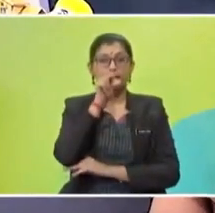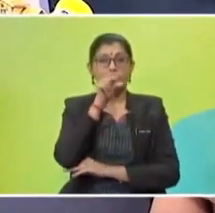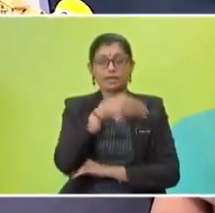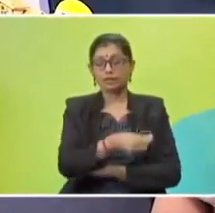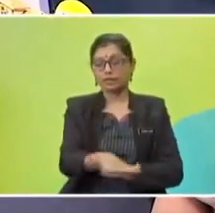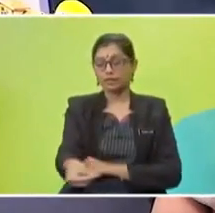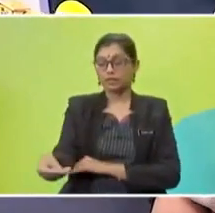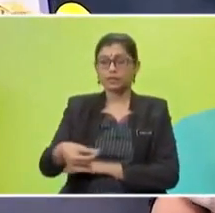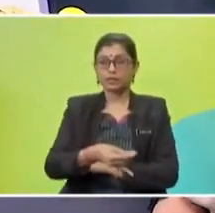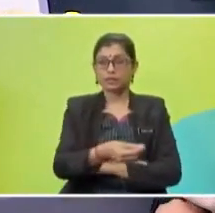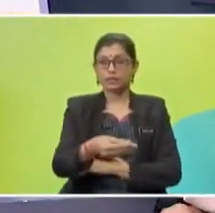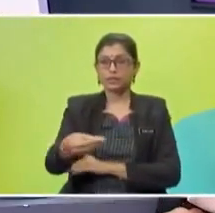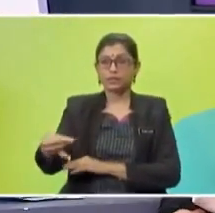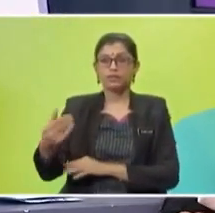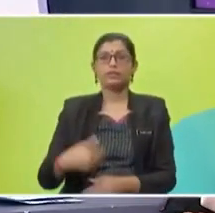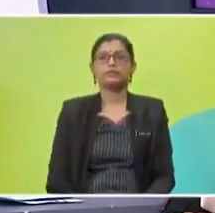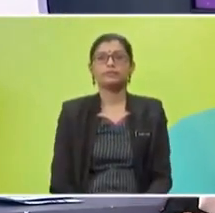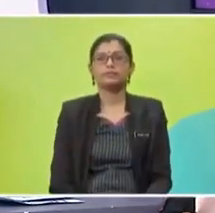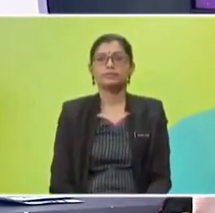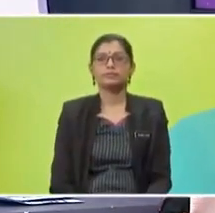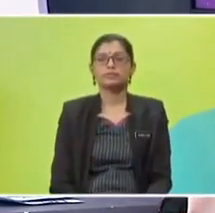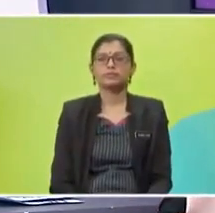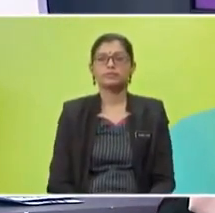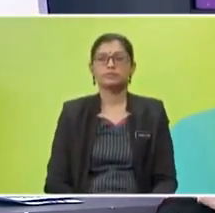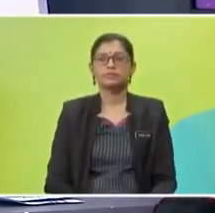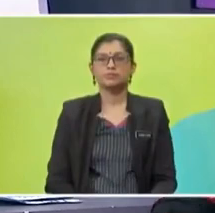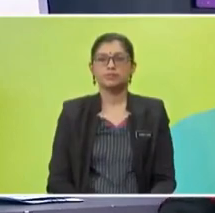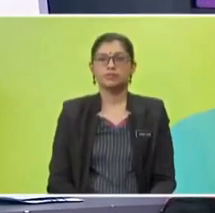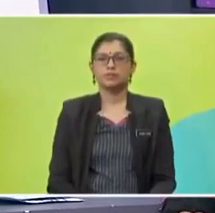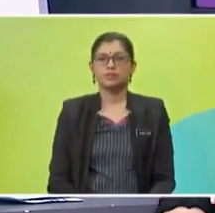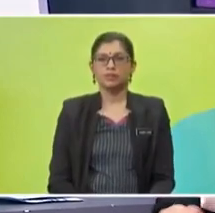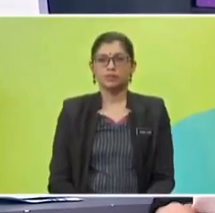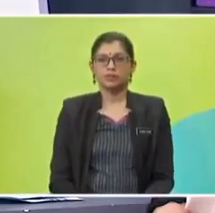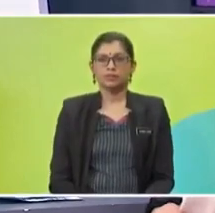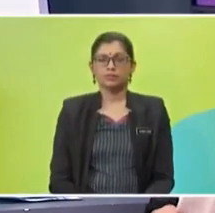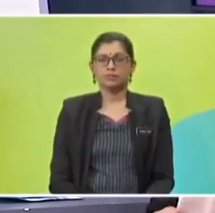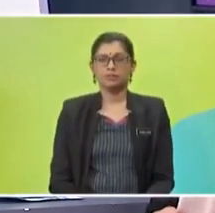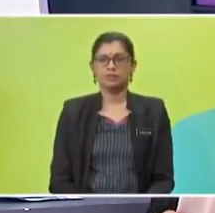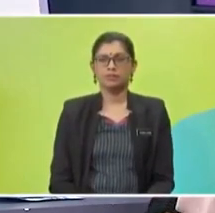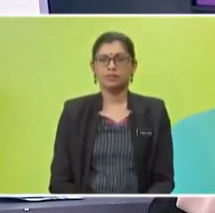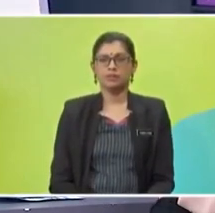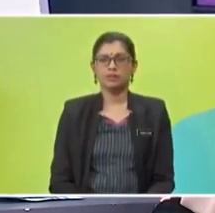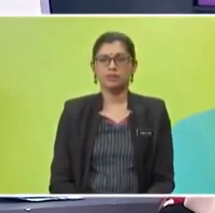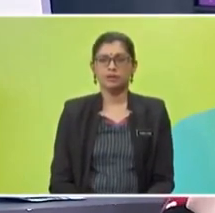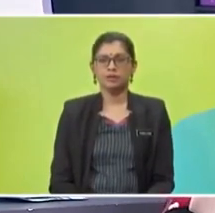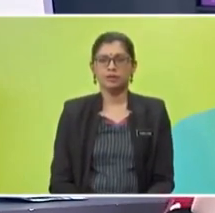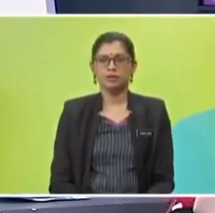sebagai oke Banyak jeruk keras